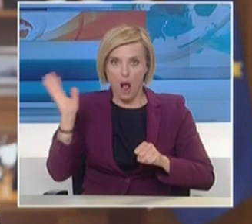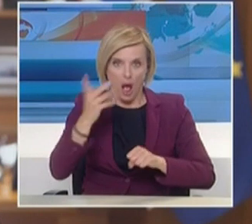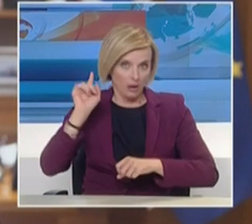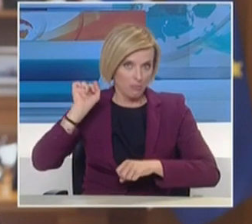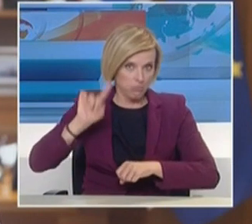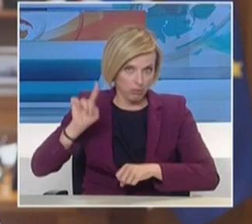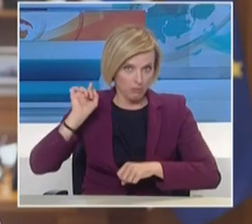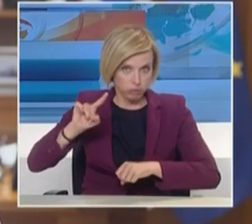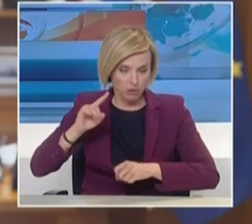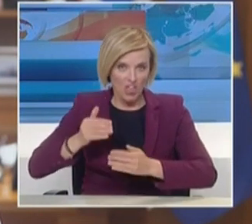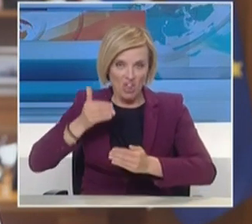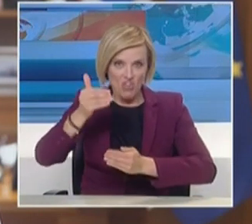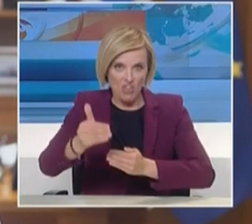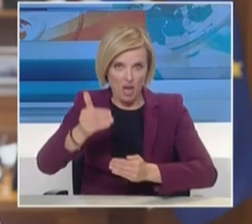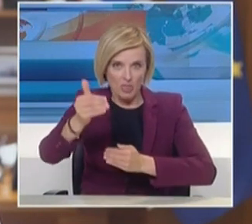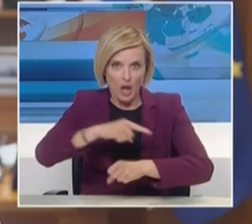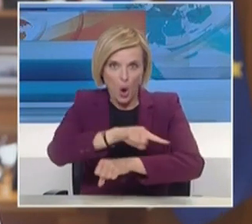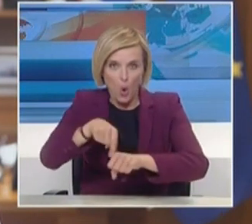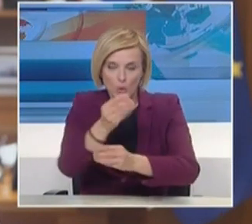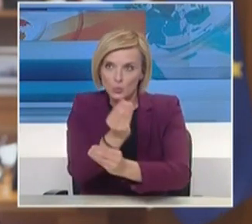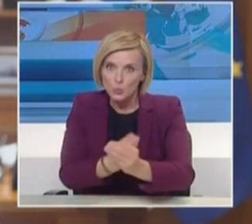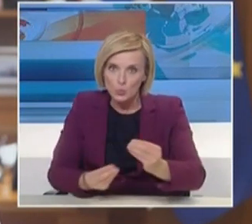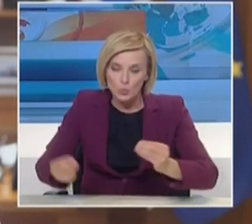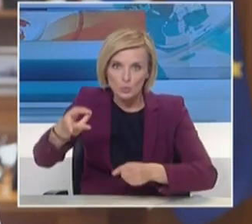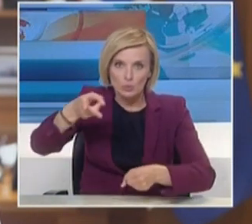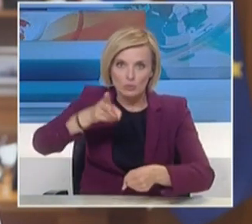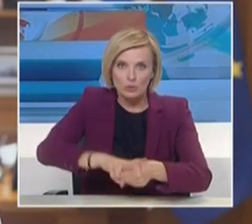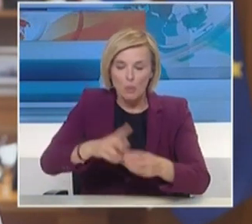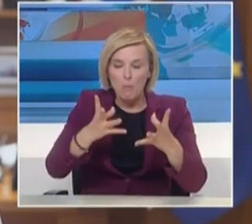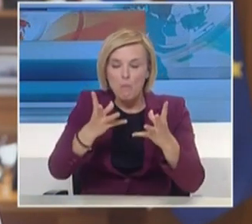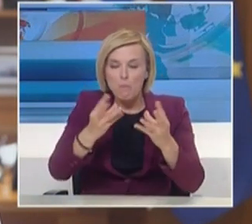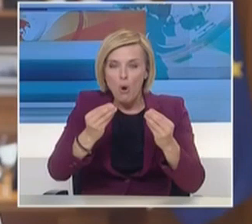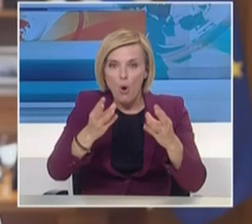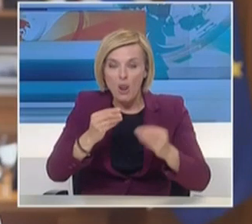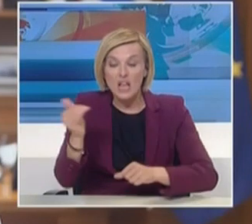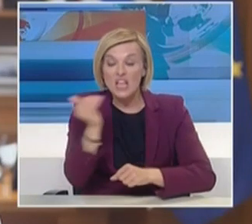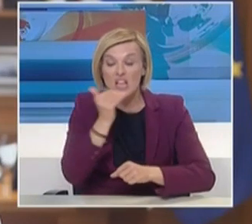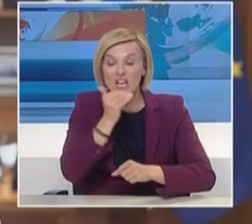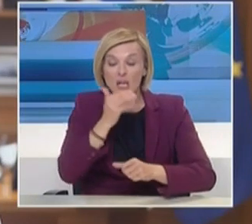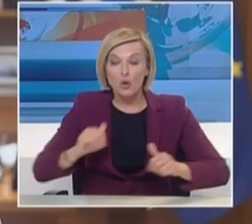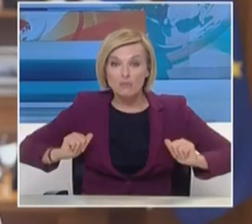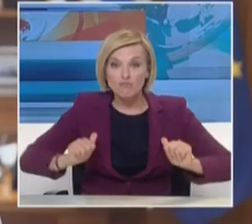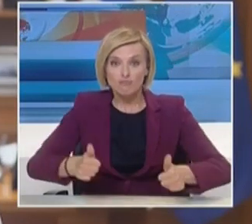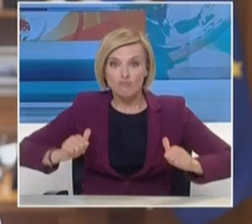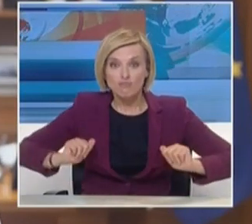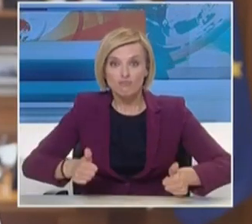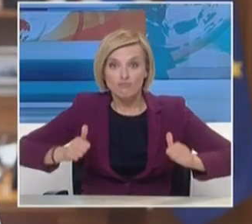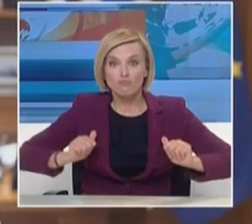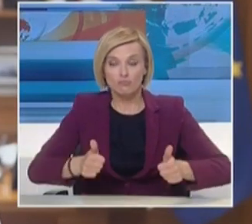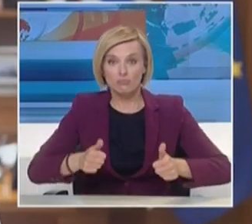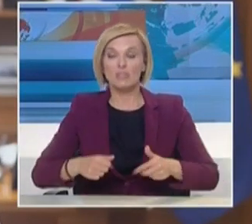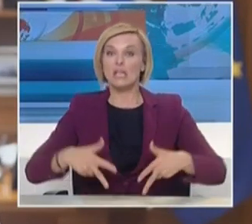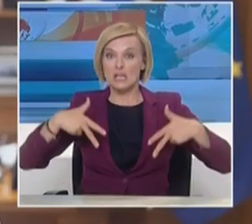μέρες, αλλά με ώρες. Και απαιτούνται τολμηρές και γρήγορες πρωτοβουλίες. Το